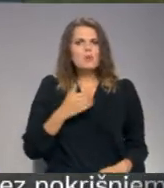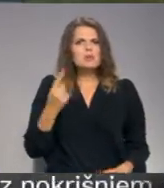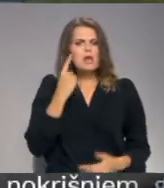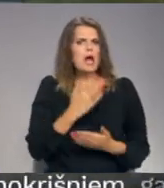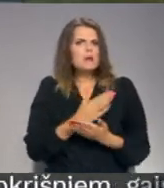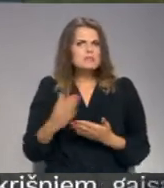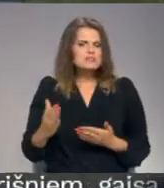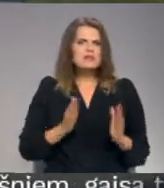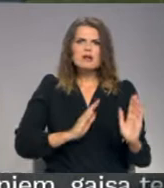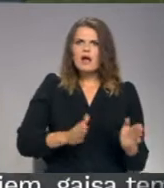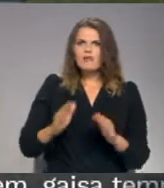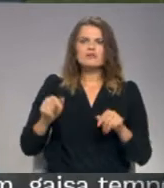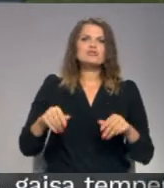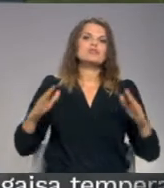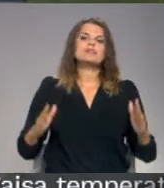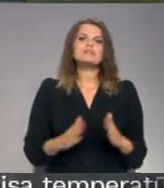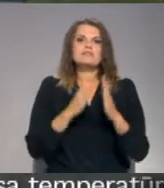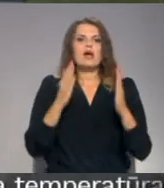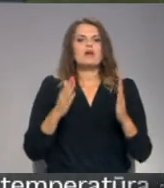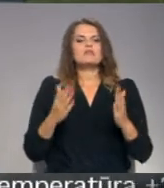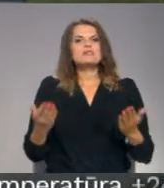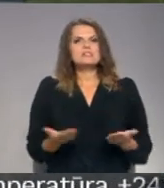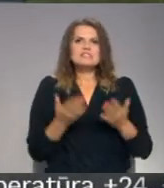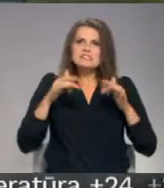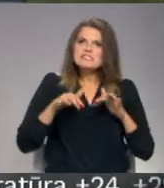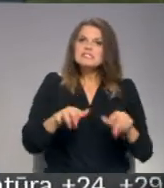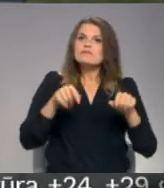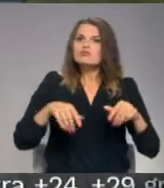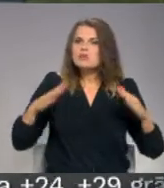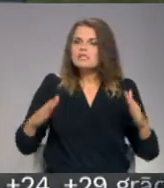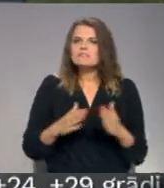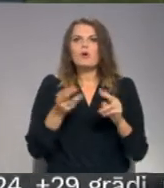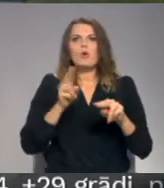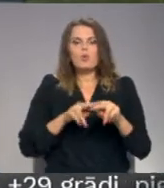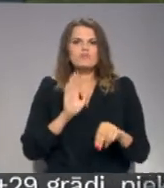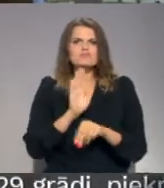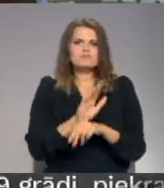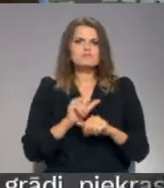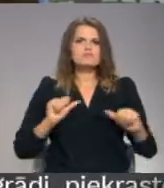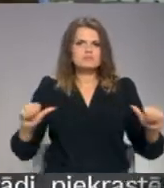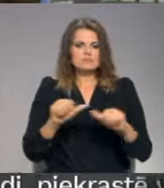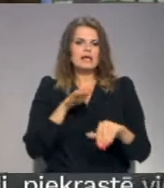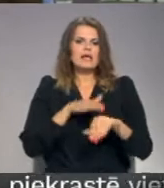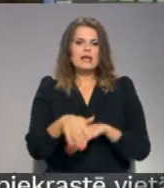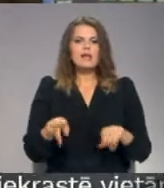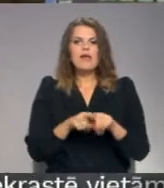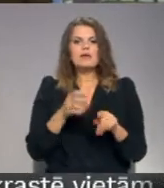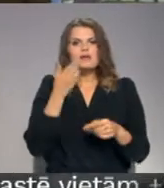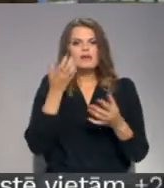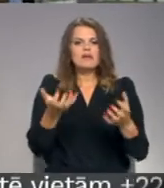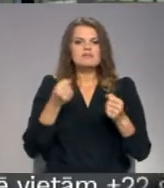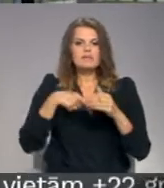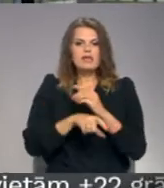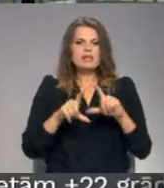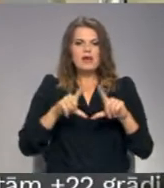apzinīgi gatavojās šiem svētkiem, izdzīvo šo svētkus un noteiktos ierobežojumus arī realizē. Arī saņemot šīs ieejas kartes,